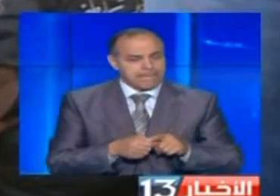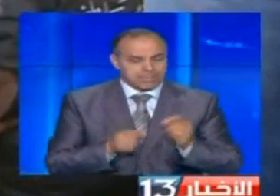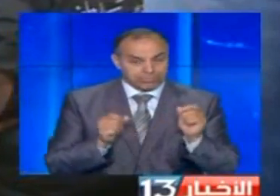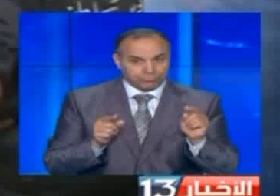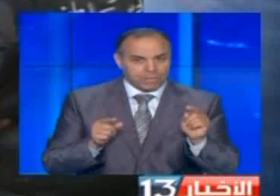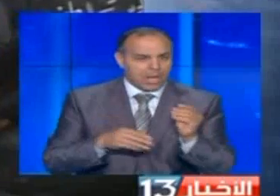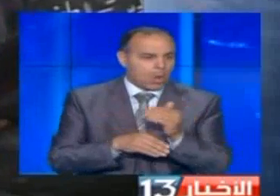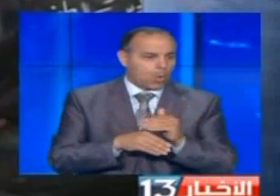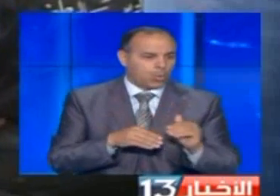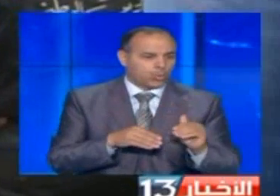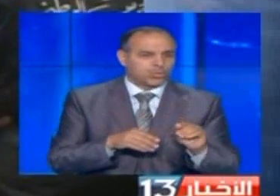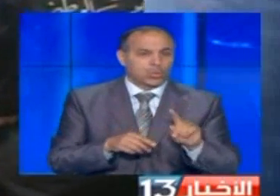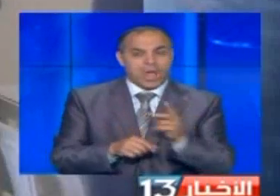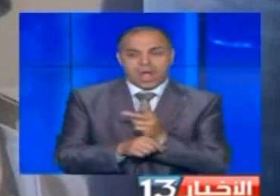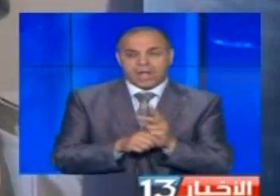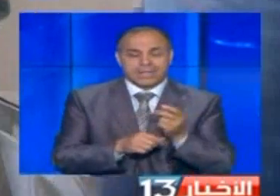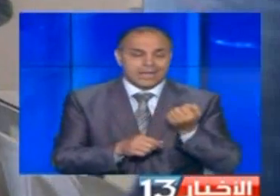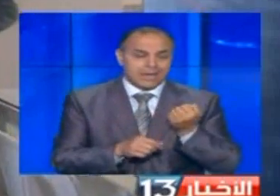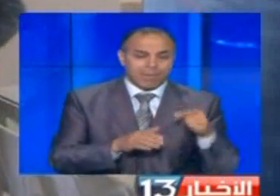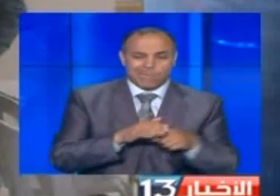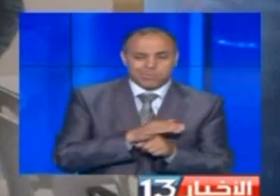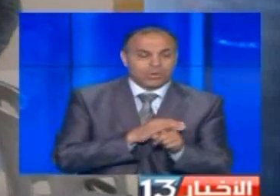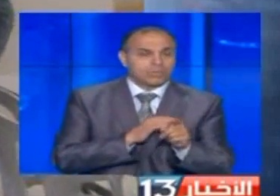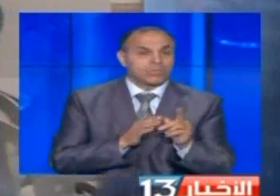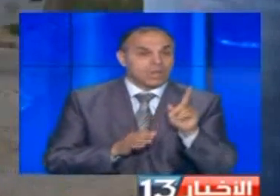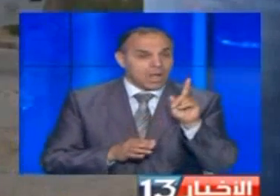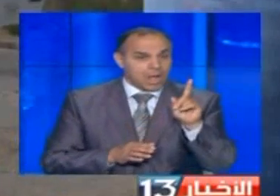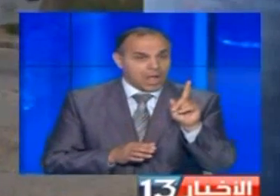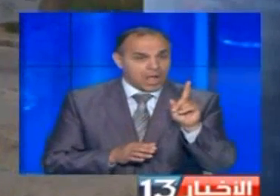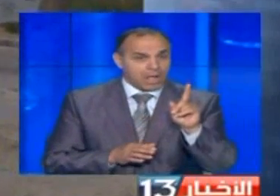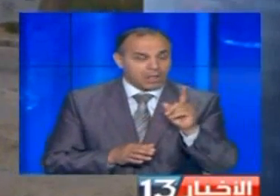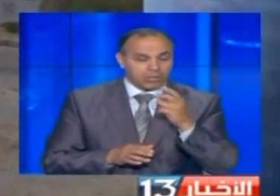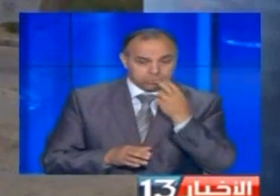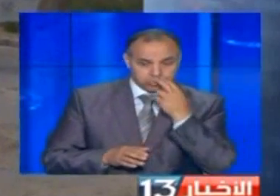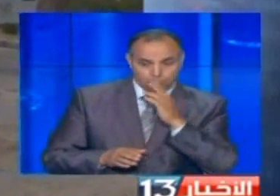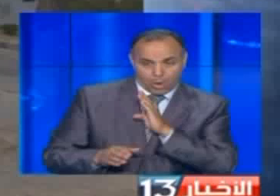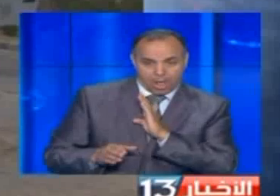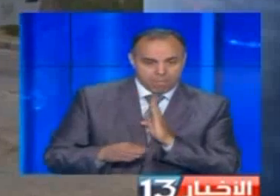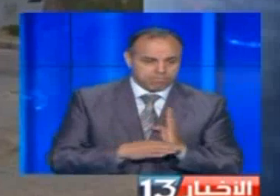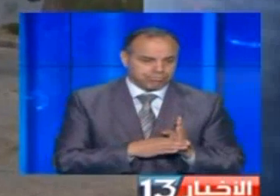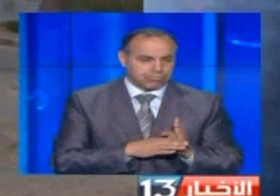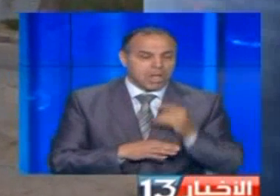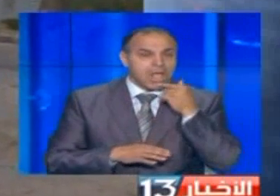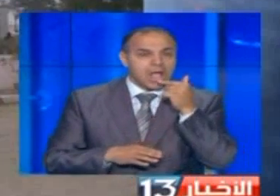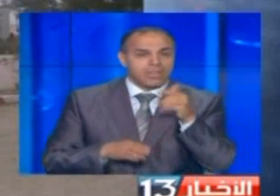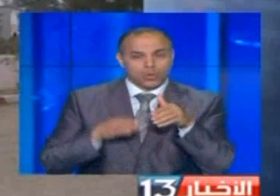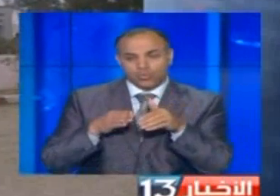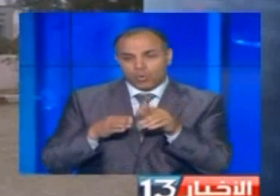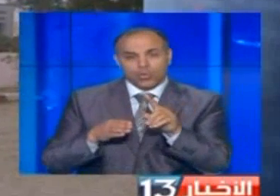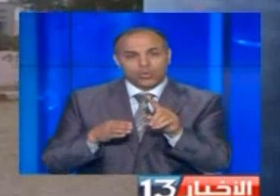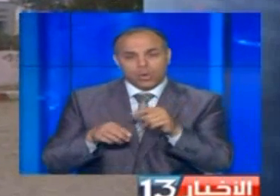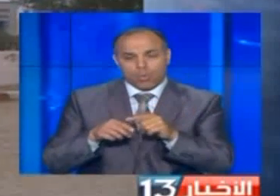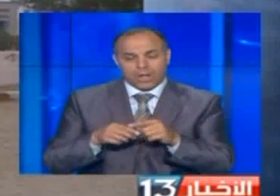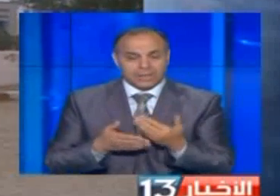تأمين حدودنا من جملة المخاطر الإرهابية والتهريب، ويبقى تعزيز القدرات الأمنية من أوكد متطلبات